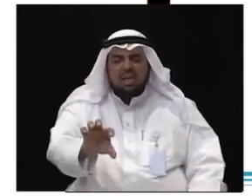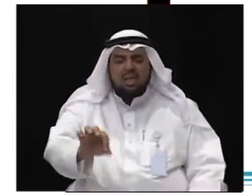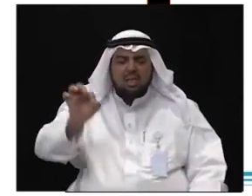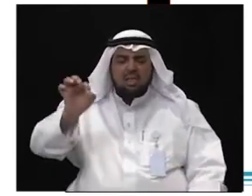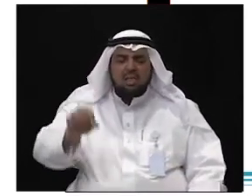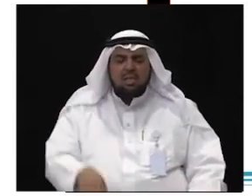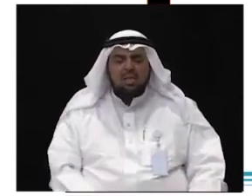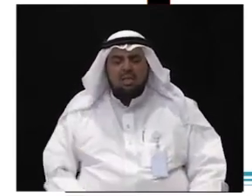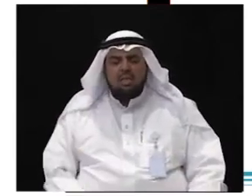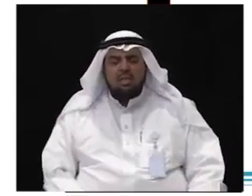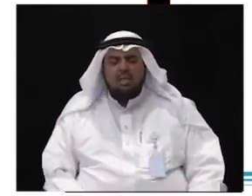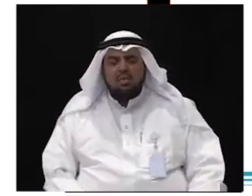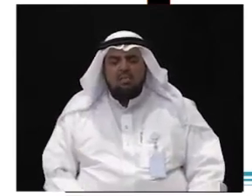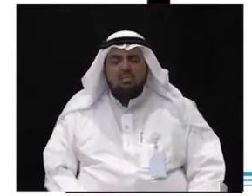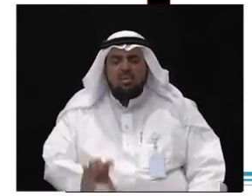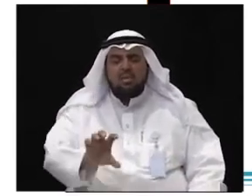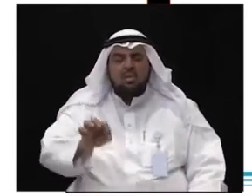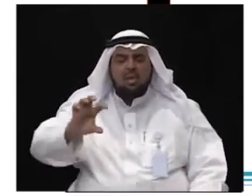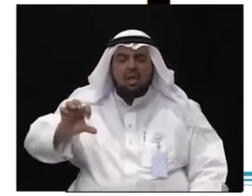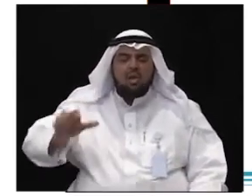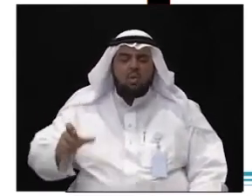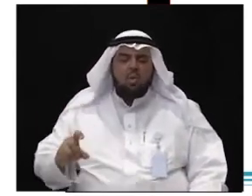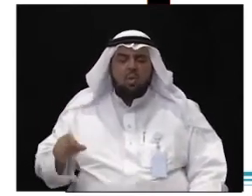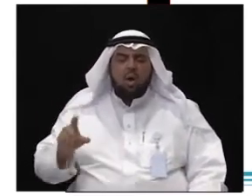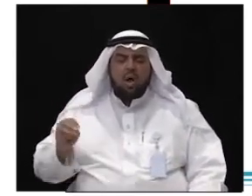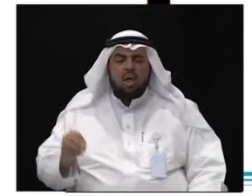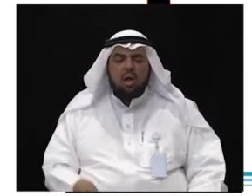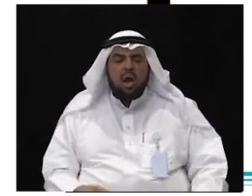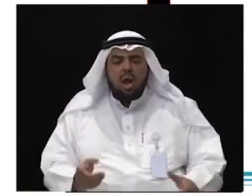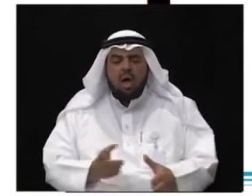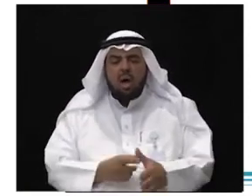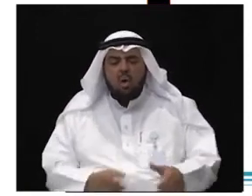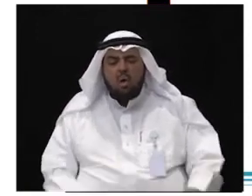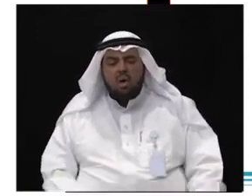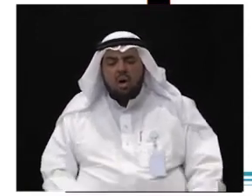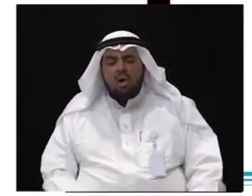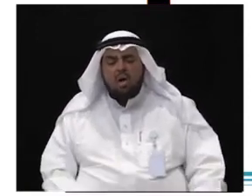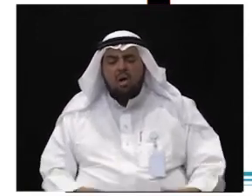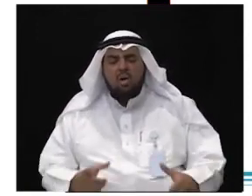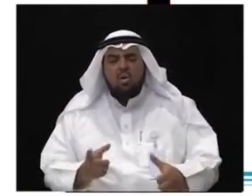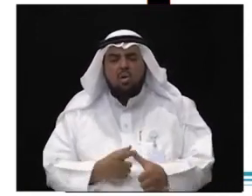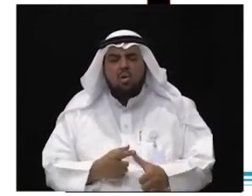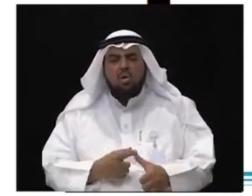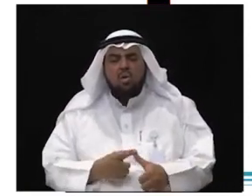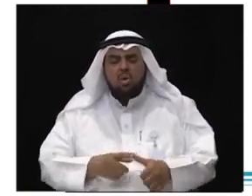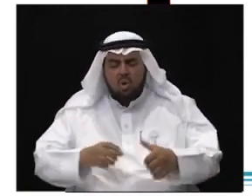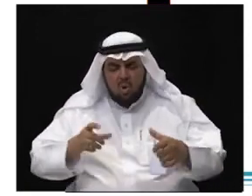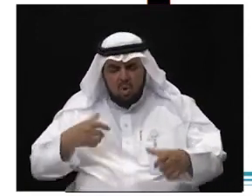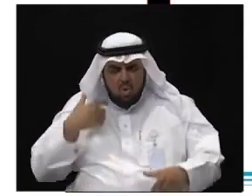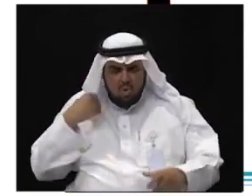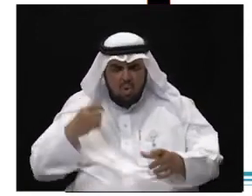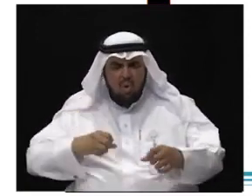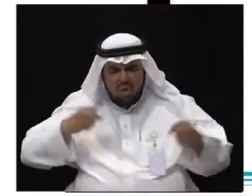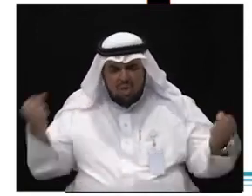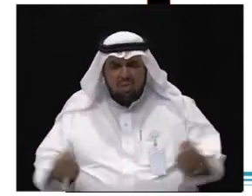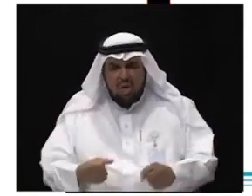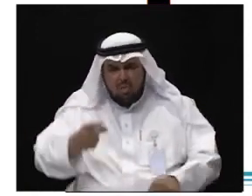أن تستعرض نورا في البداية كل تدريب على حدة بشكل سريع،